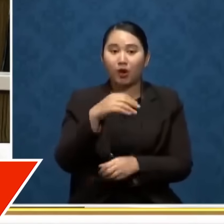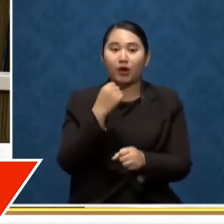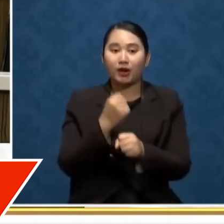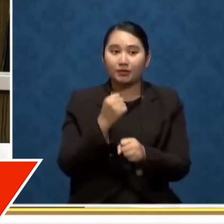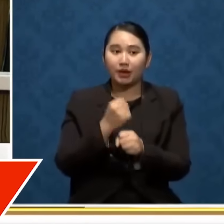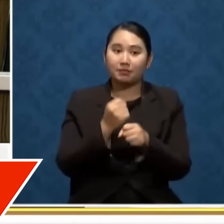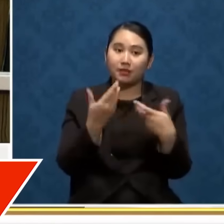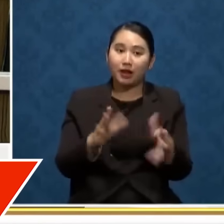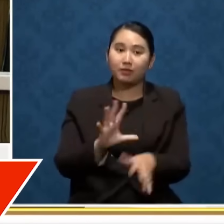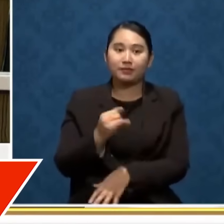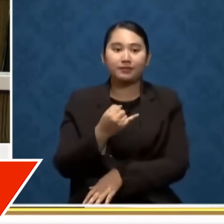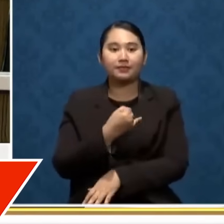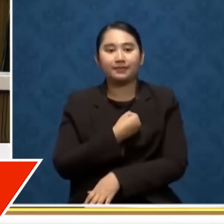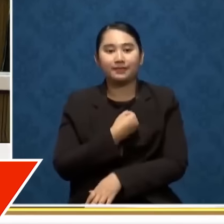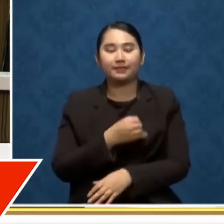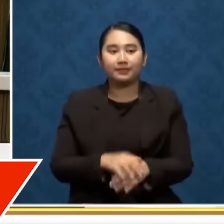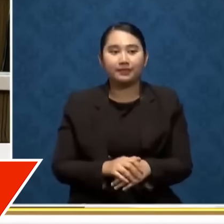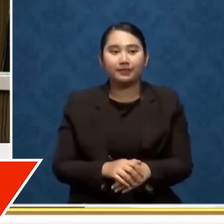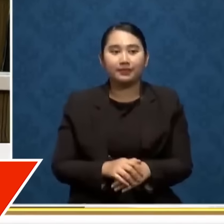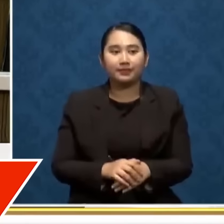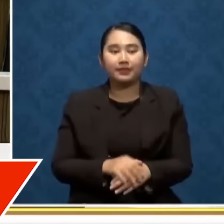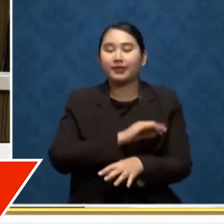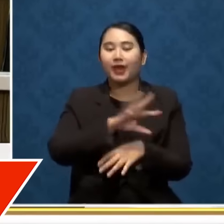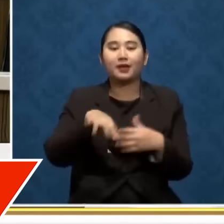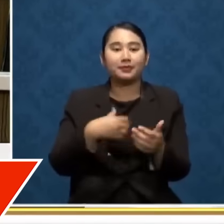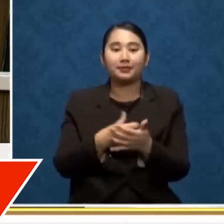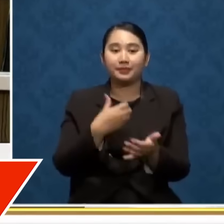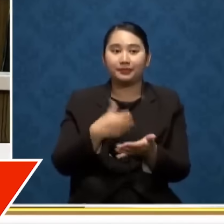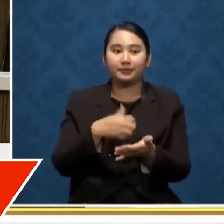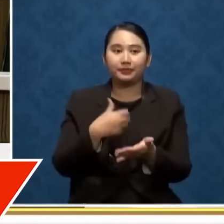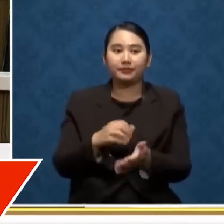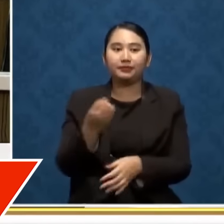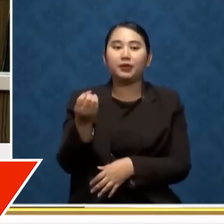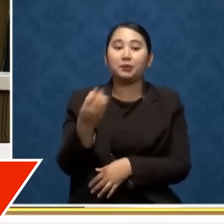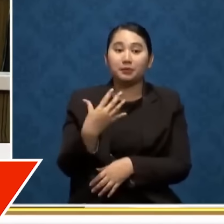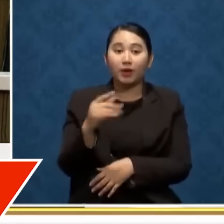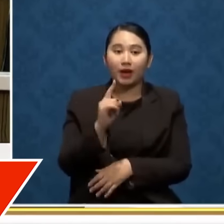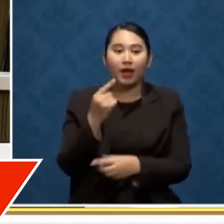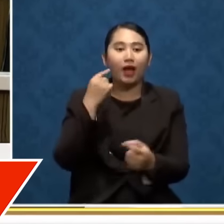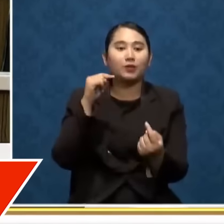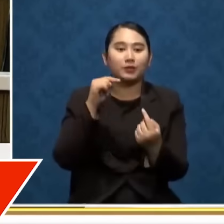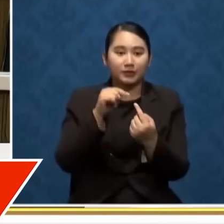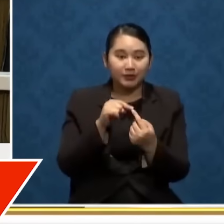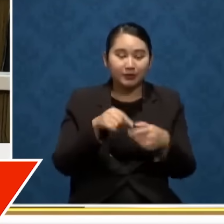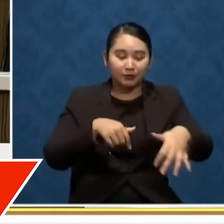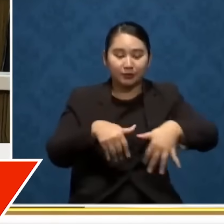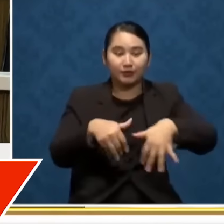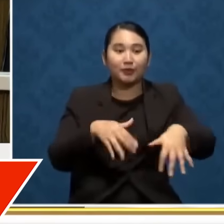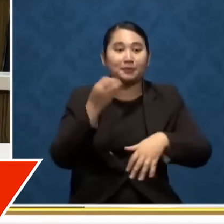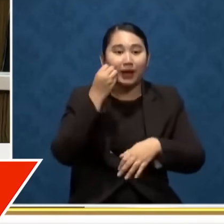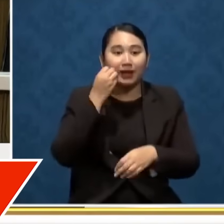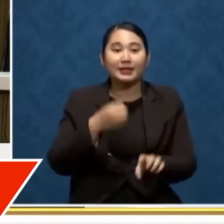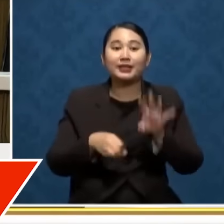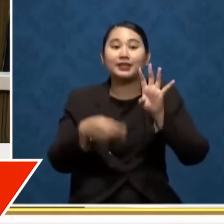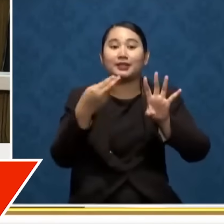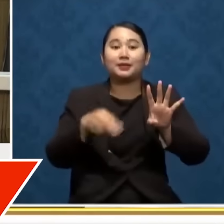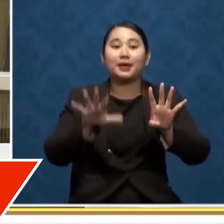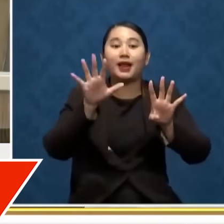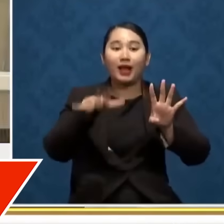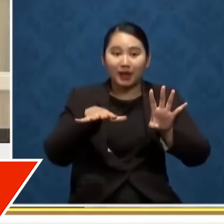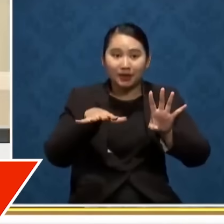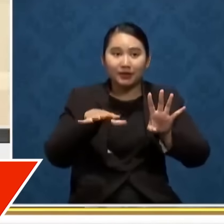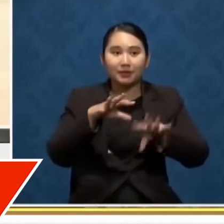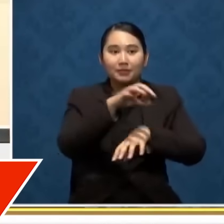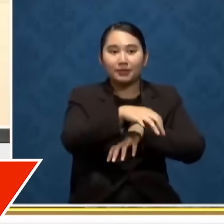ครับหรือท่านทำไปแล้วก็ไม่แน่ใจนะครับนี่คือทั้งหมดและยังมีการบอกครับว่าท่านเนี่ยเข้าถึงหมู่บ้านประมาณ 45,000